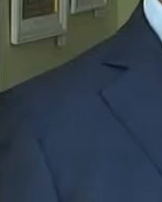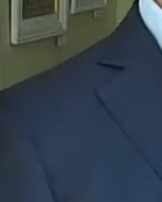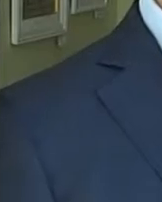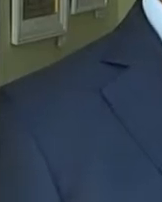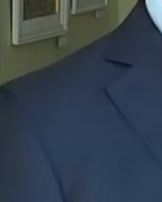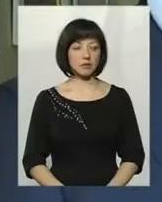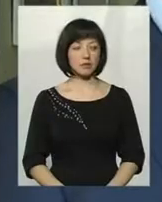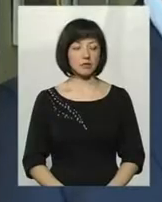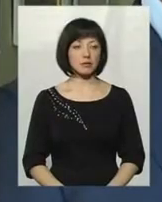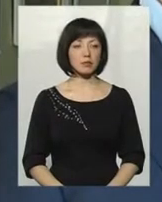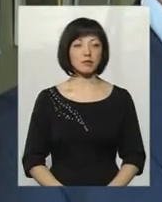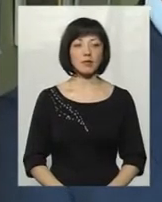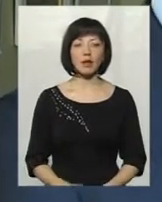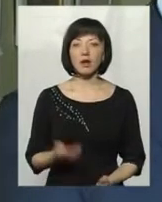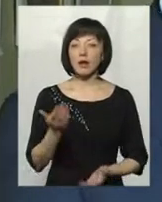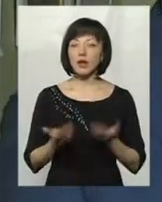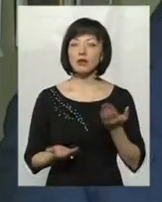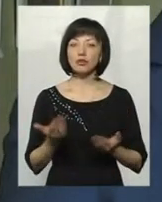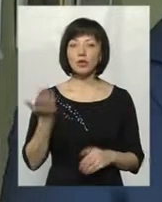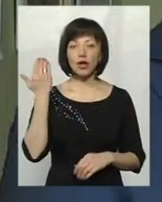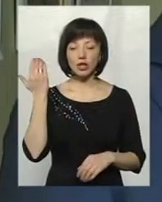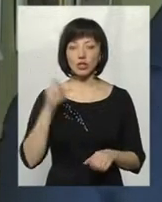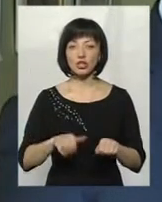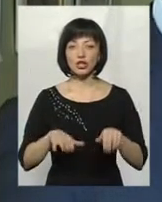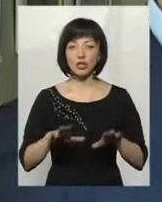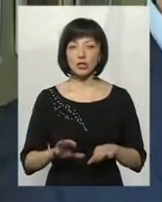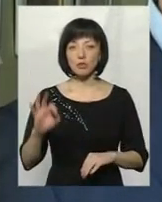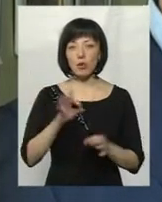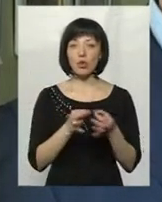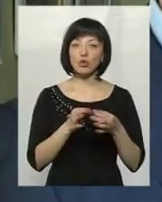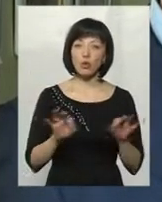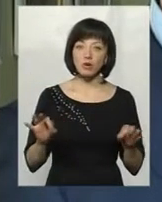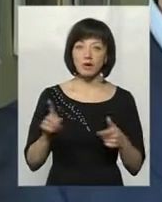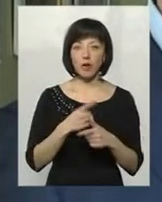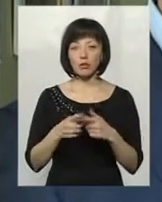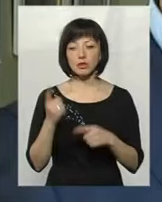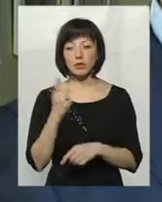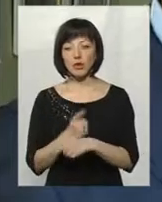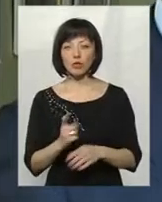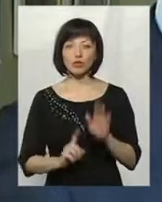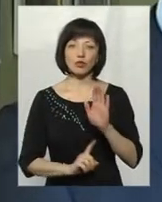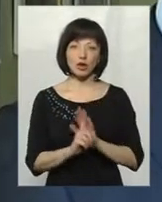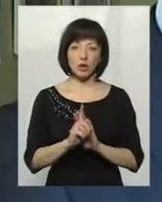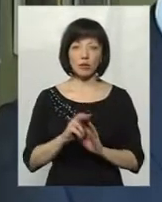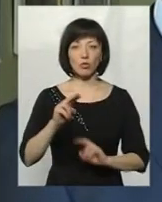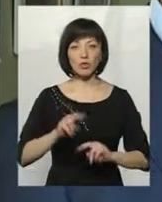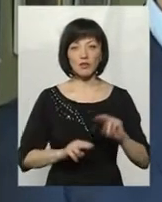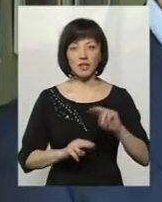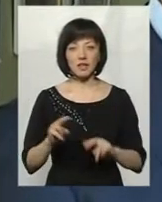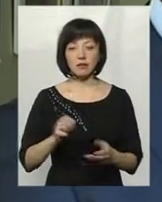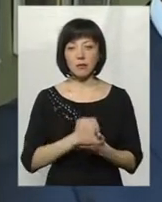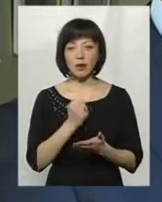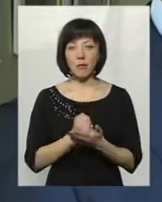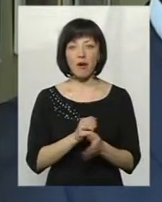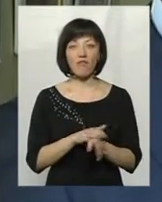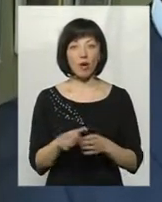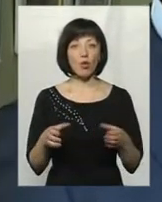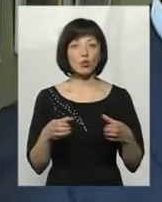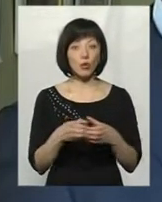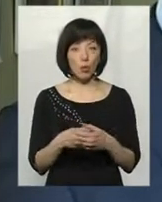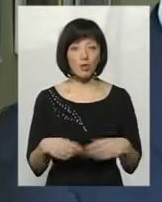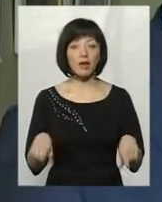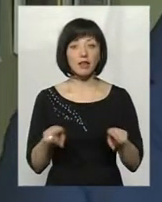Якщо раніше рішення про дозвіл чи не дозвіл, про початок на будівництво приймав виконком, і